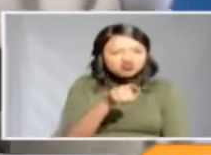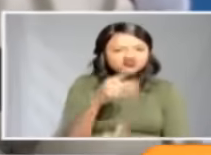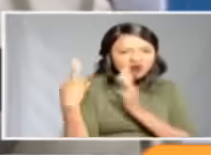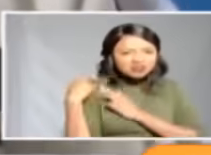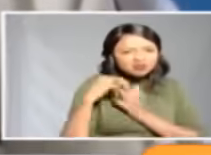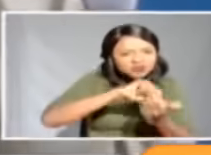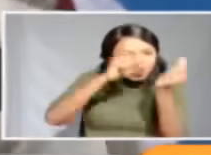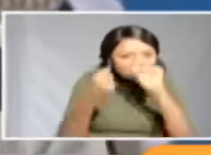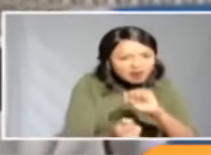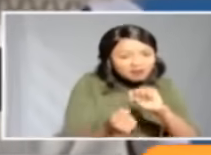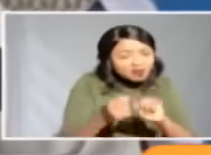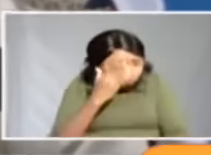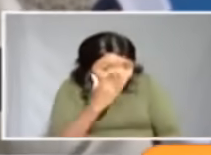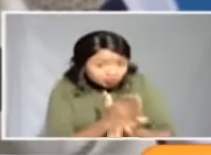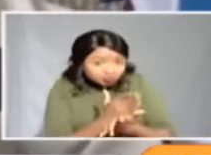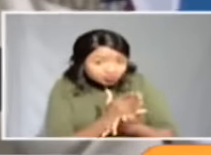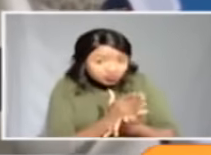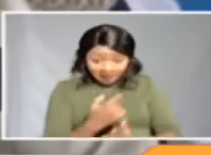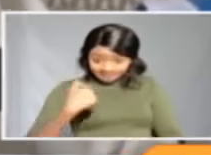umewadefile.